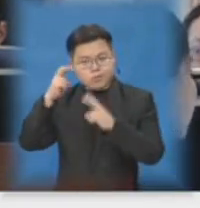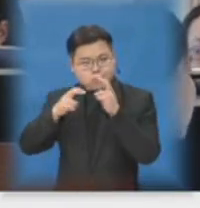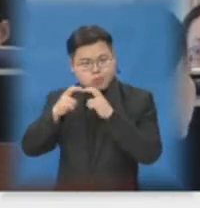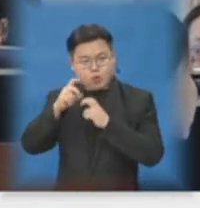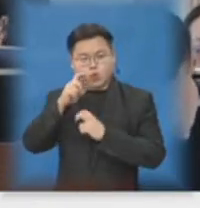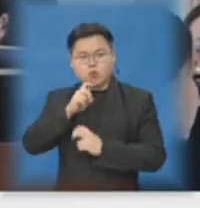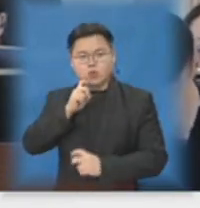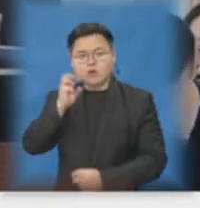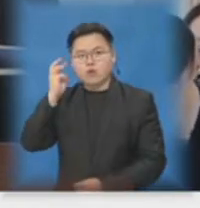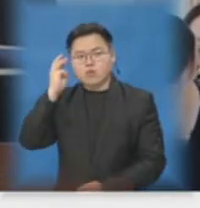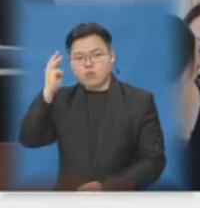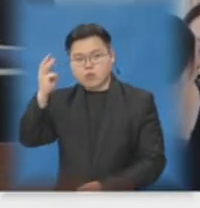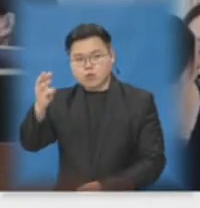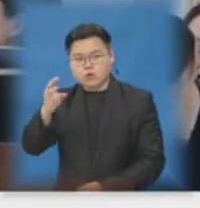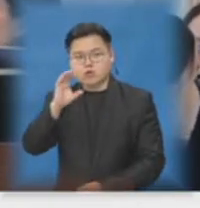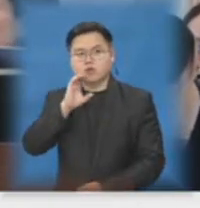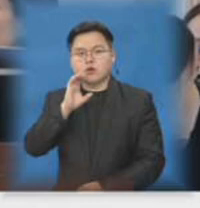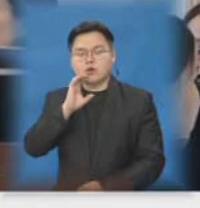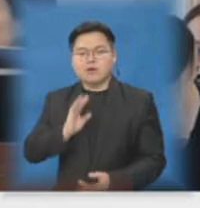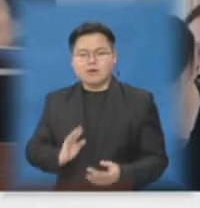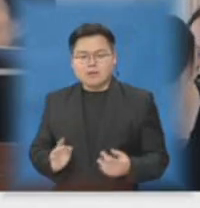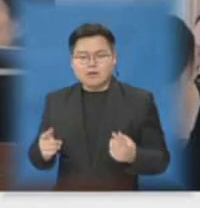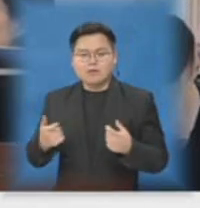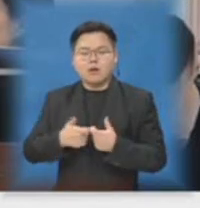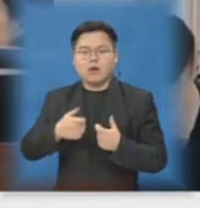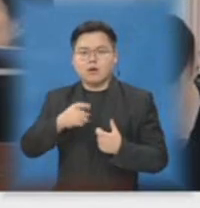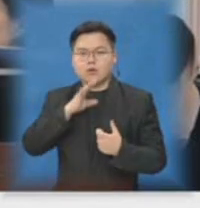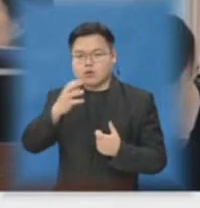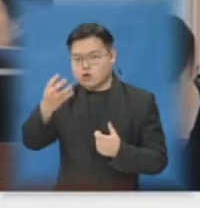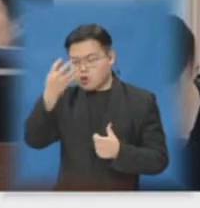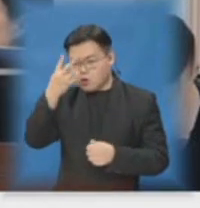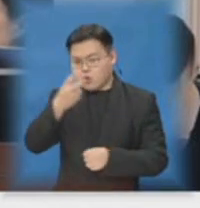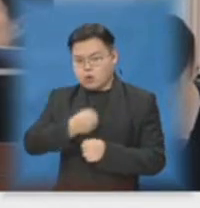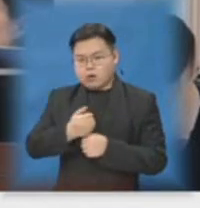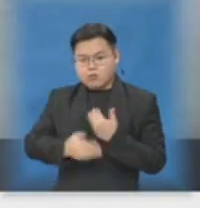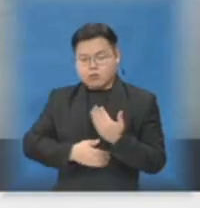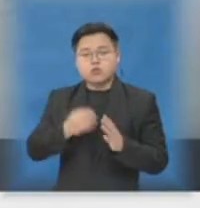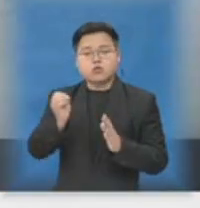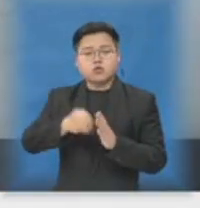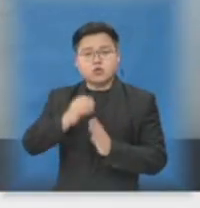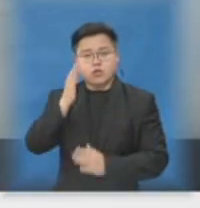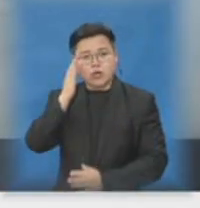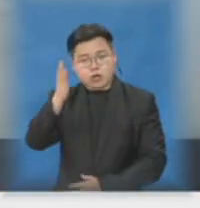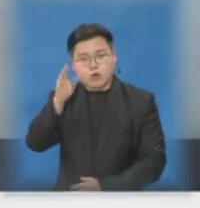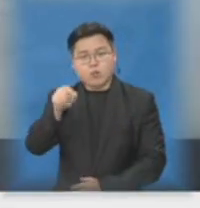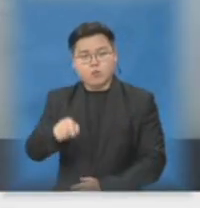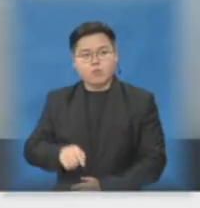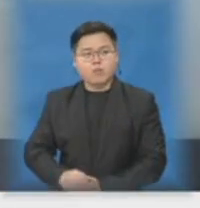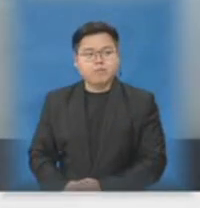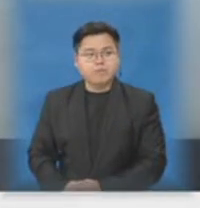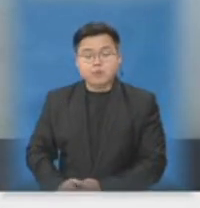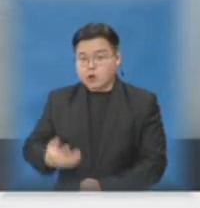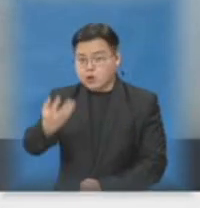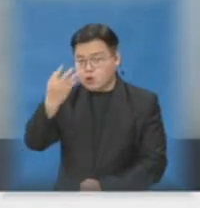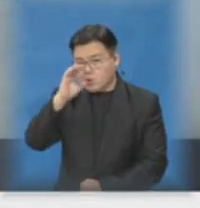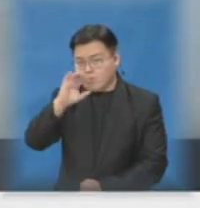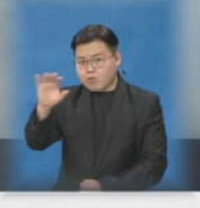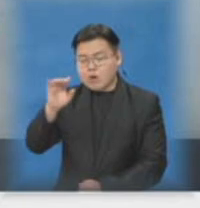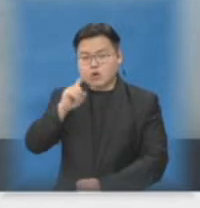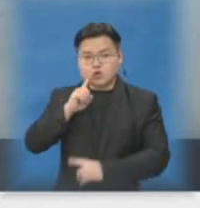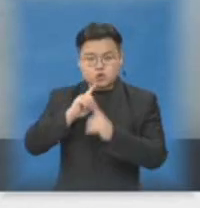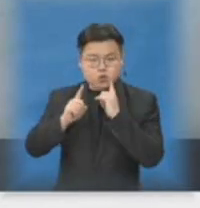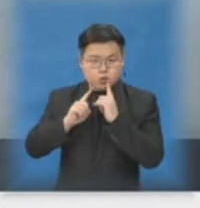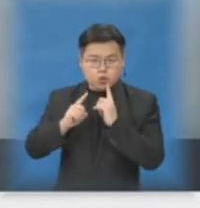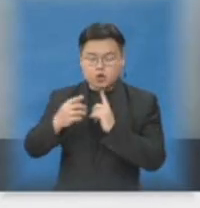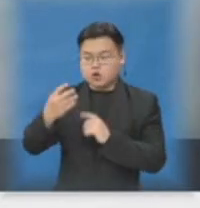хүсэл эрмэлзэл, сонирхол нийцсэн ийм төрлийн ажил явагдаж байгаа шүү дээ. Төрийн албаны зөвлөлийн зүгээс баримтлаж байгаа, төрийн